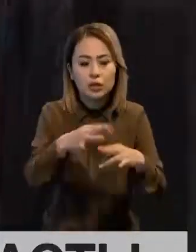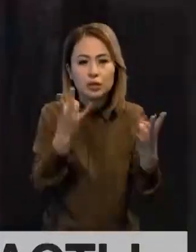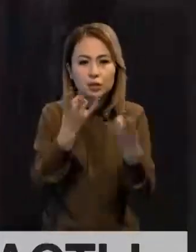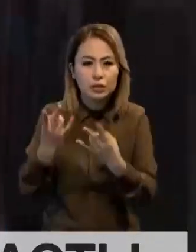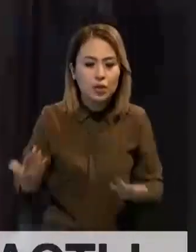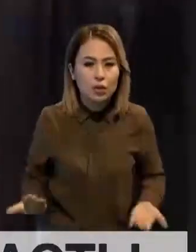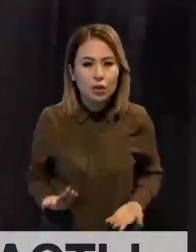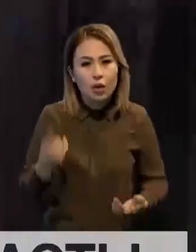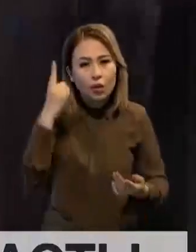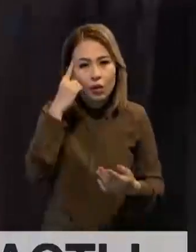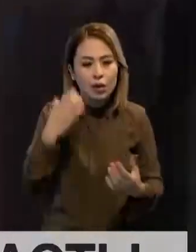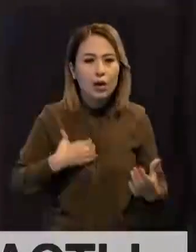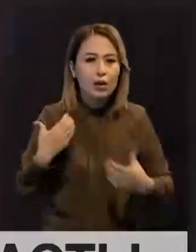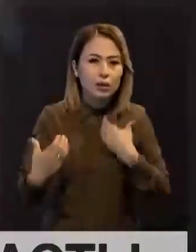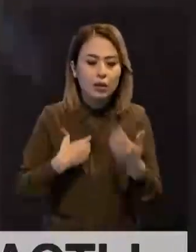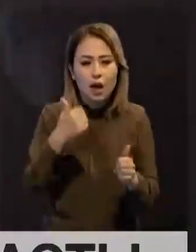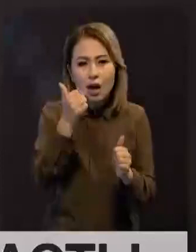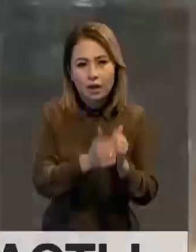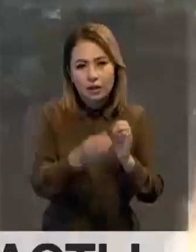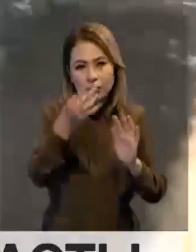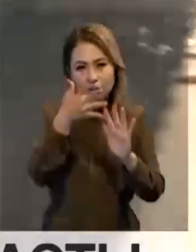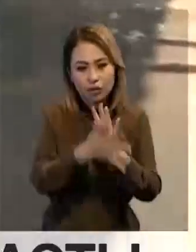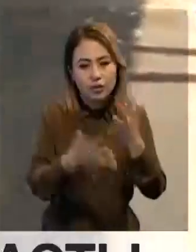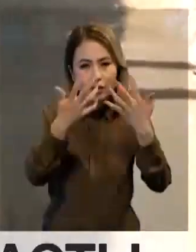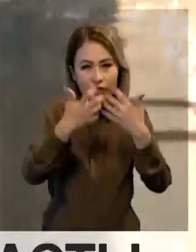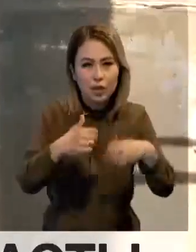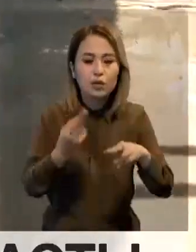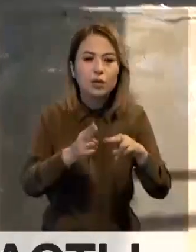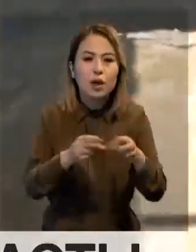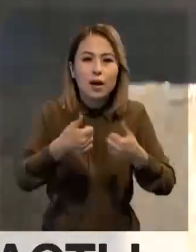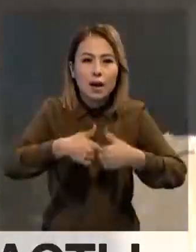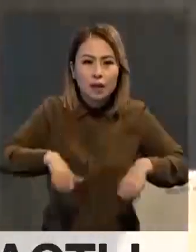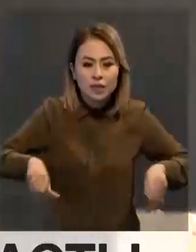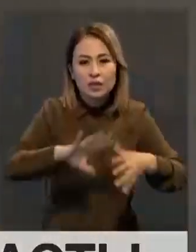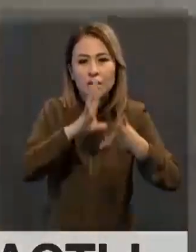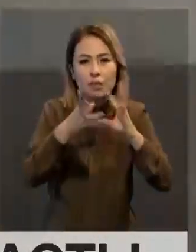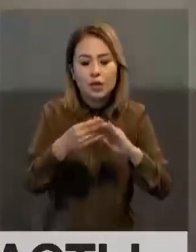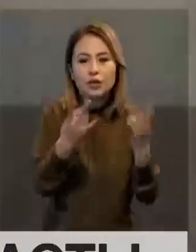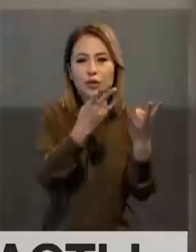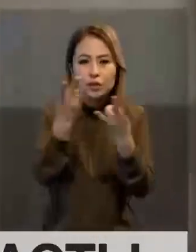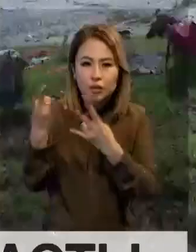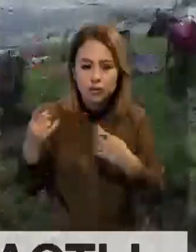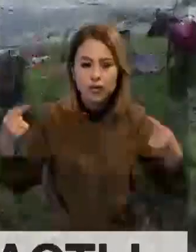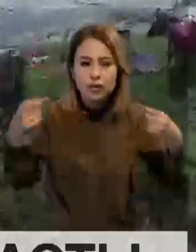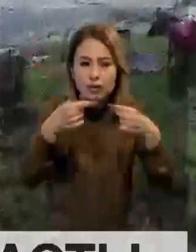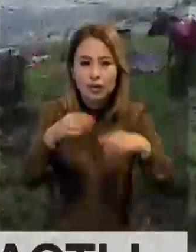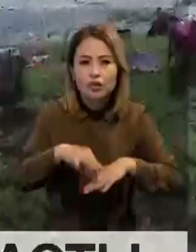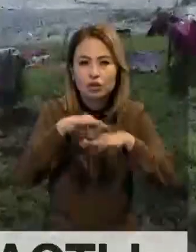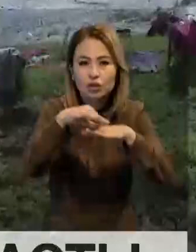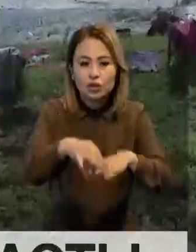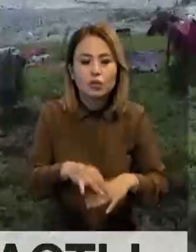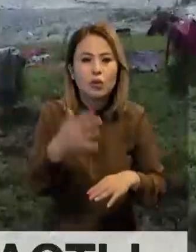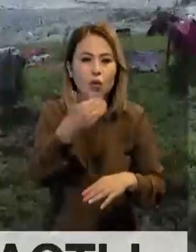тірлікті ойлап алаңдап отыр. Себебі әр қайсының шығыны шаш етектен, сондықтан комиссия өкілдері тиісті сараптаманы дәл жүргізіп, нақ